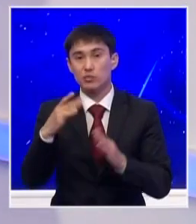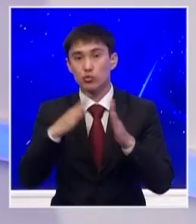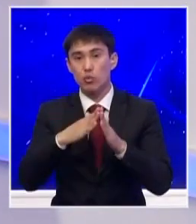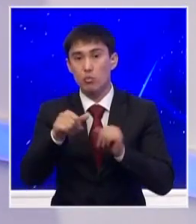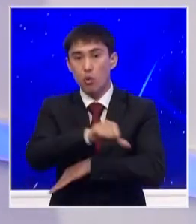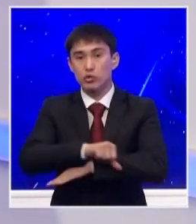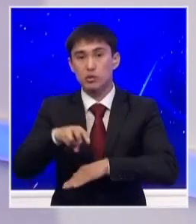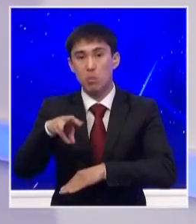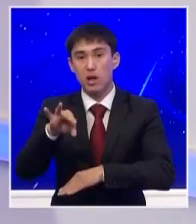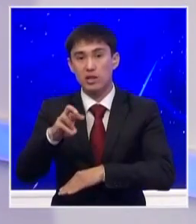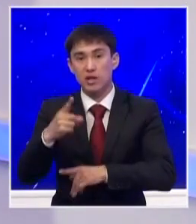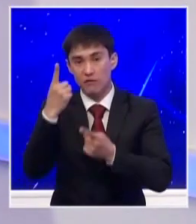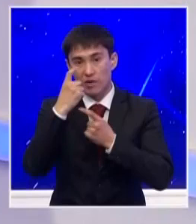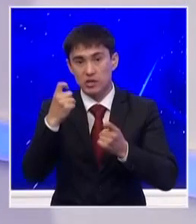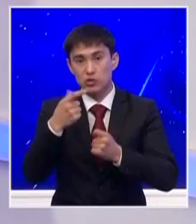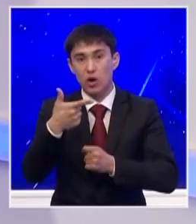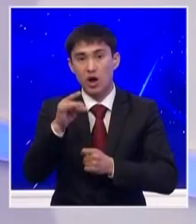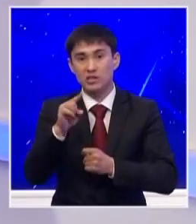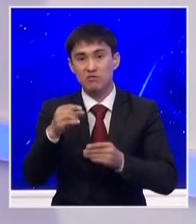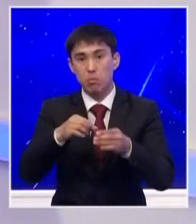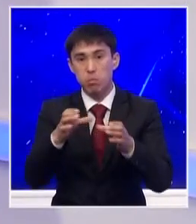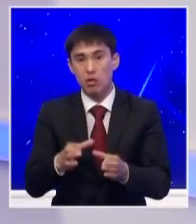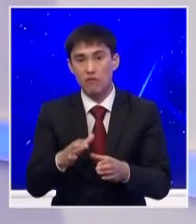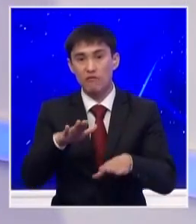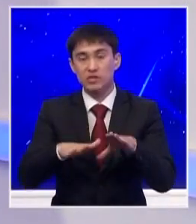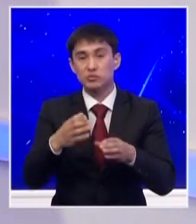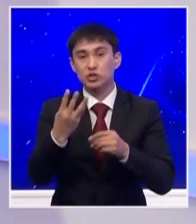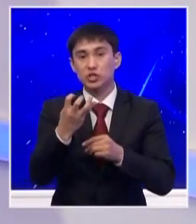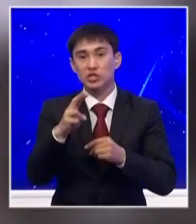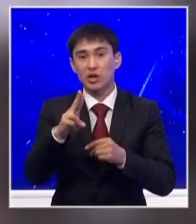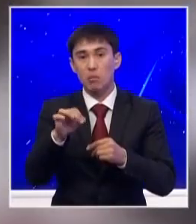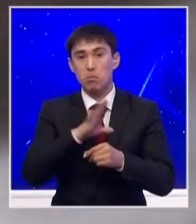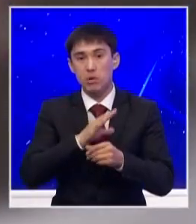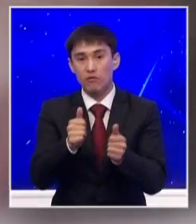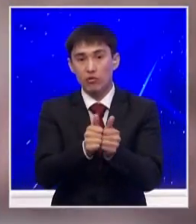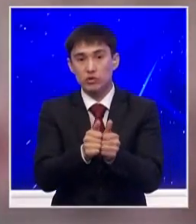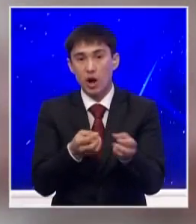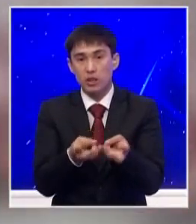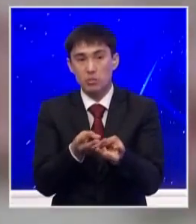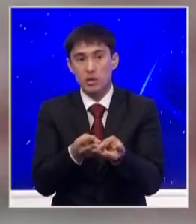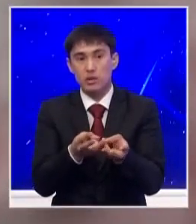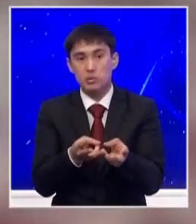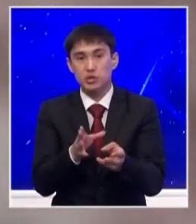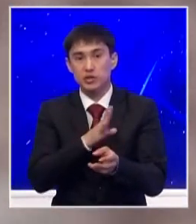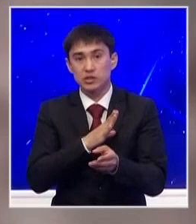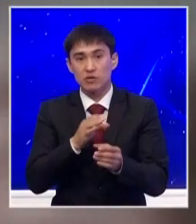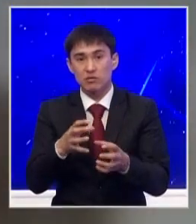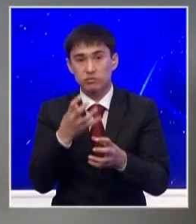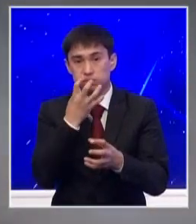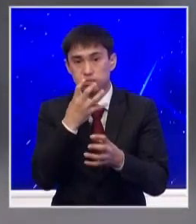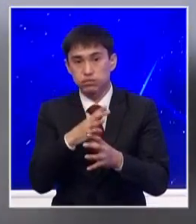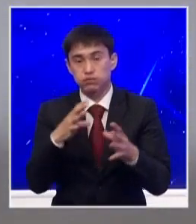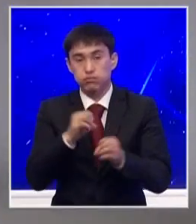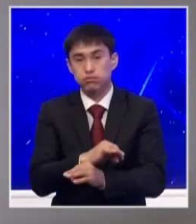улице Майлина. Как выяснилось, газовый баллончик весом 400 граммов находился возле отопительной печи. Из-за его нагревания